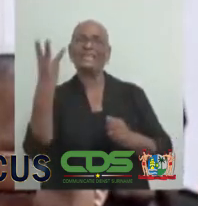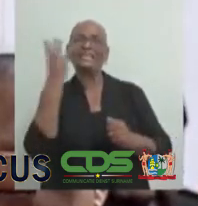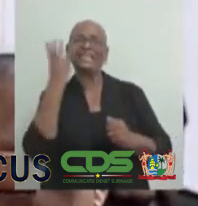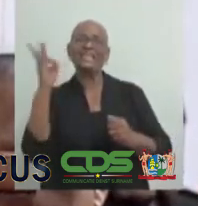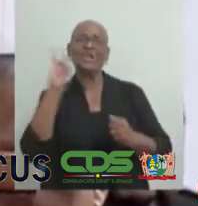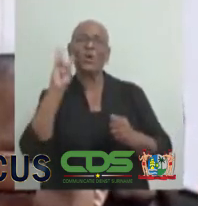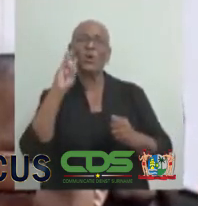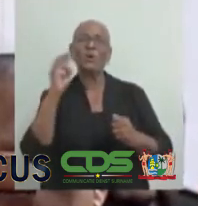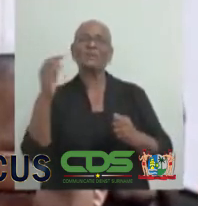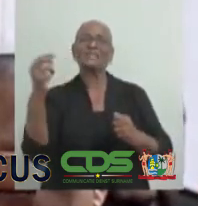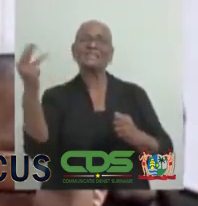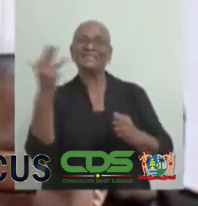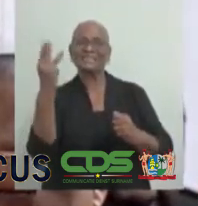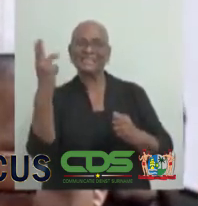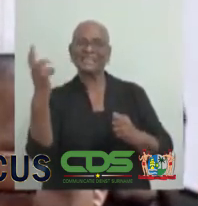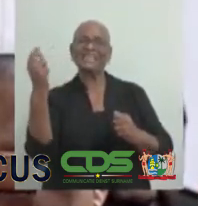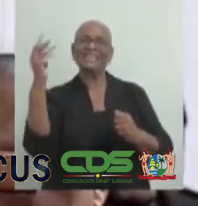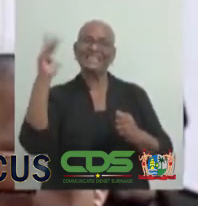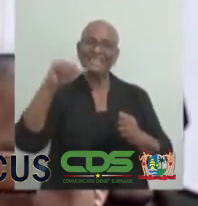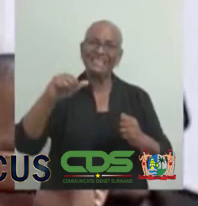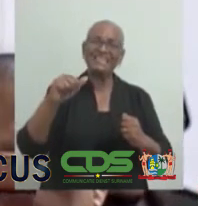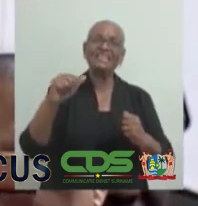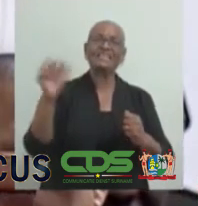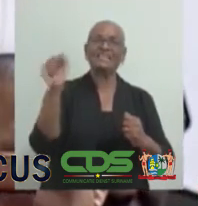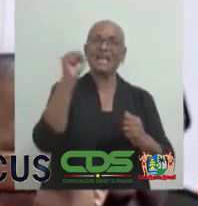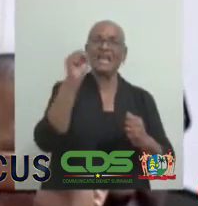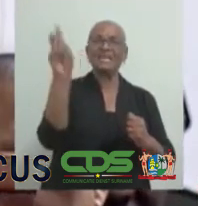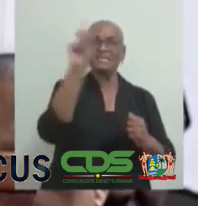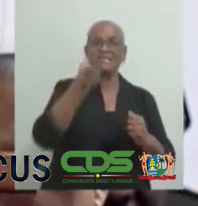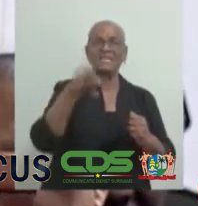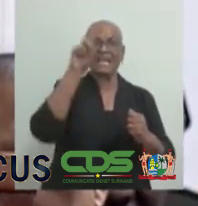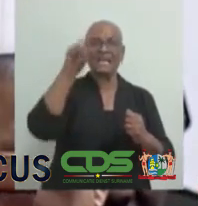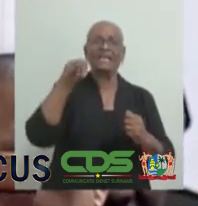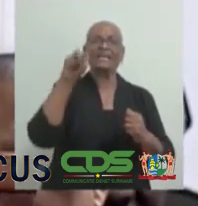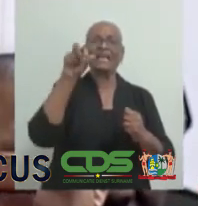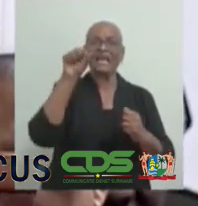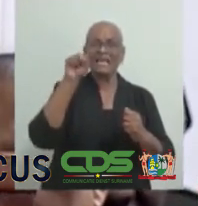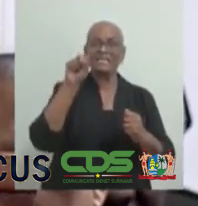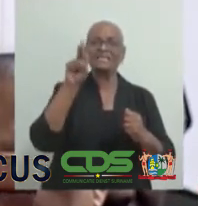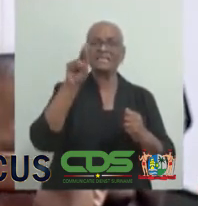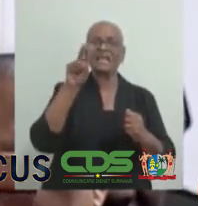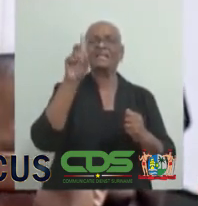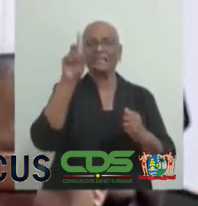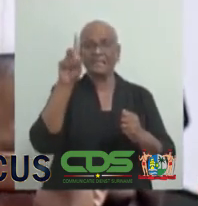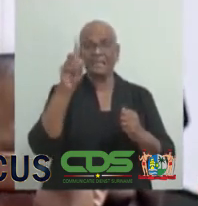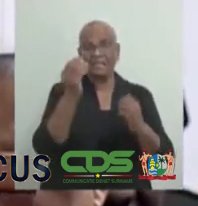3.293.493.000 Surinaamse dollar. Dit tekort is gelijk aan